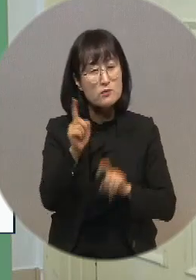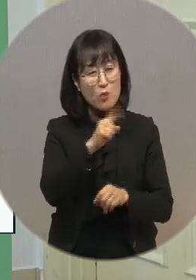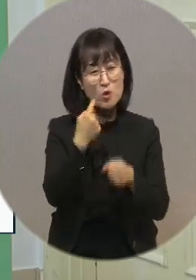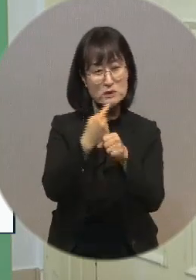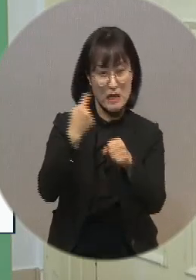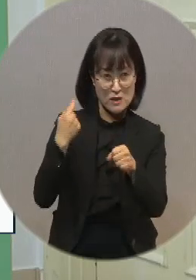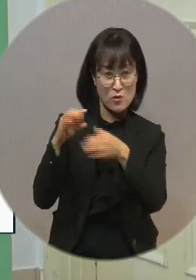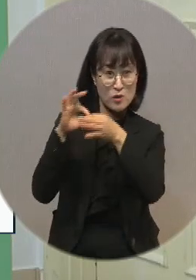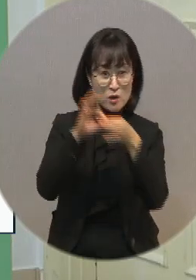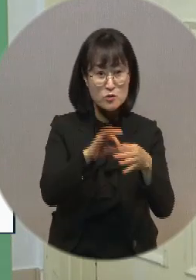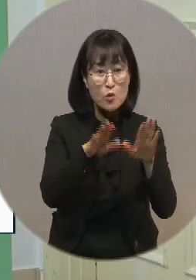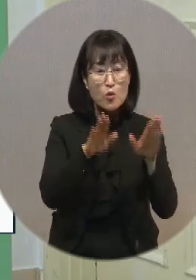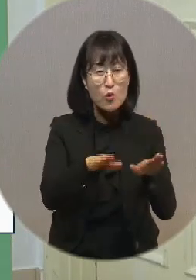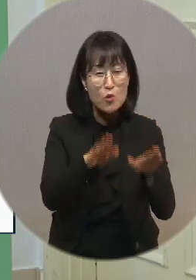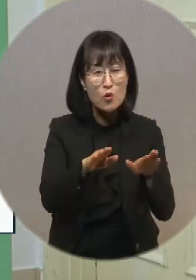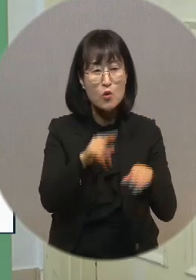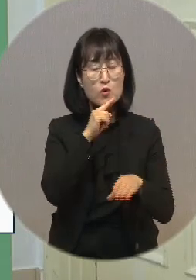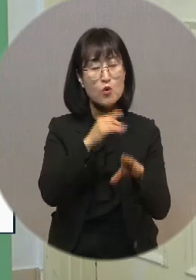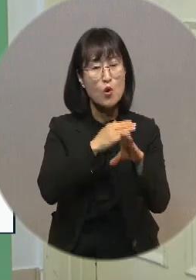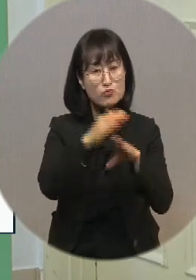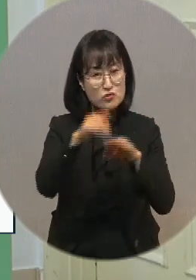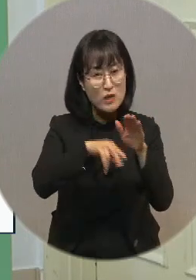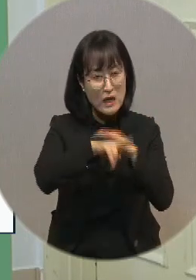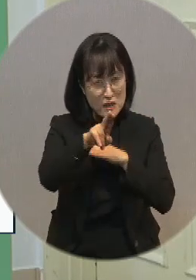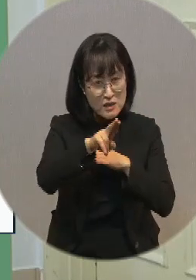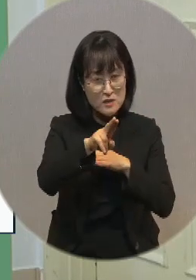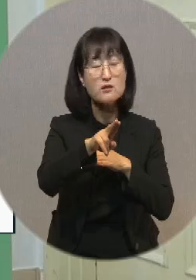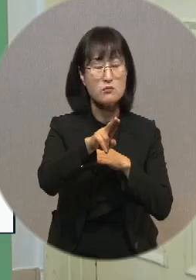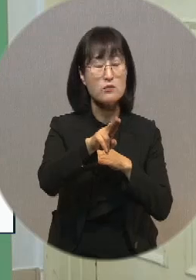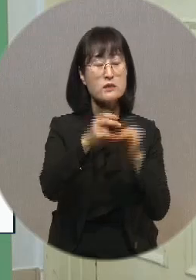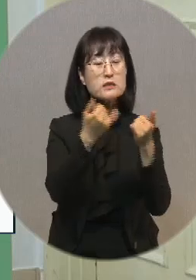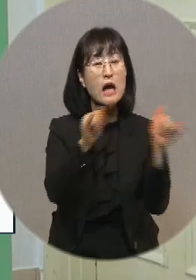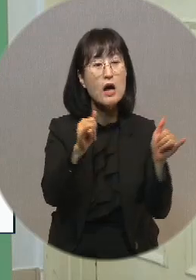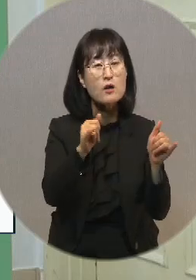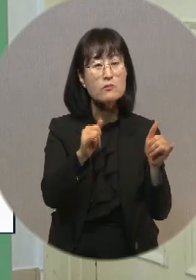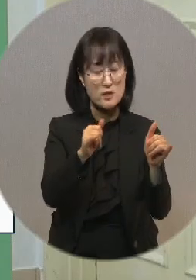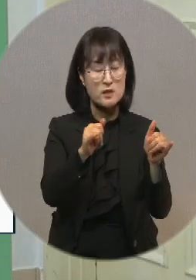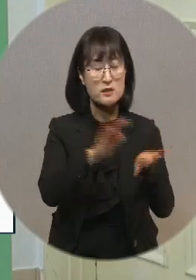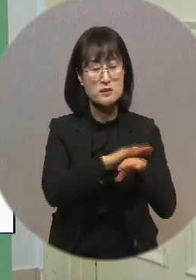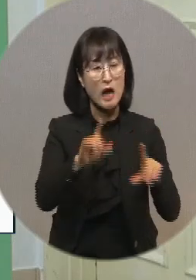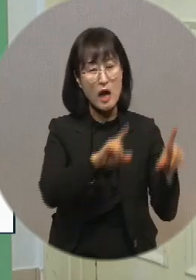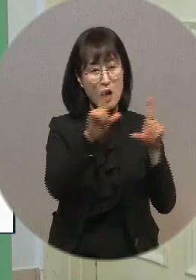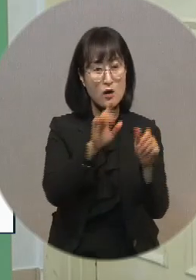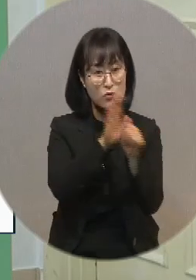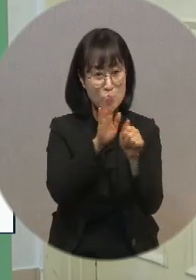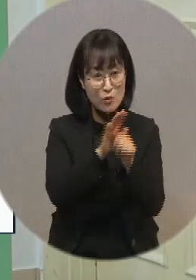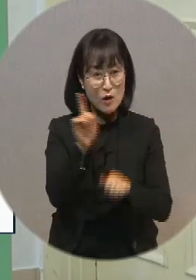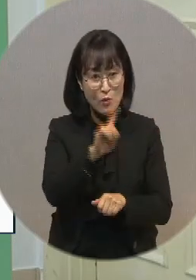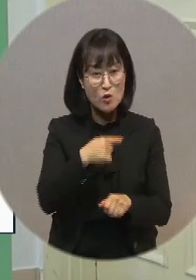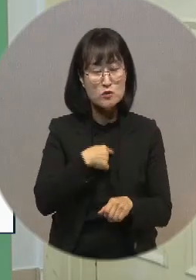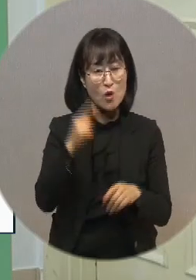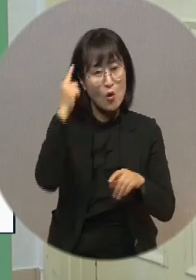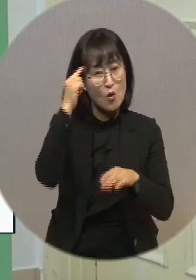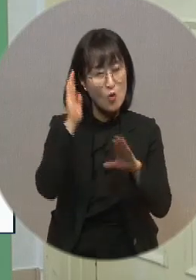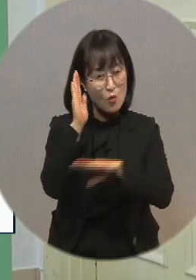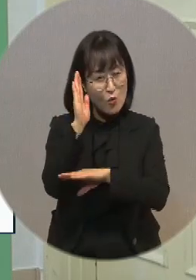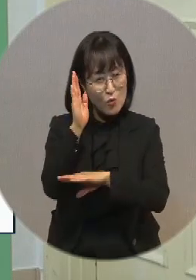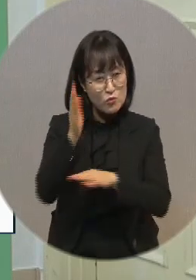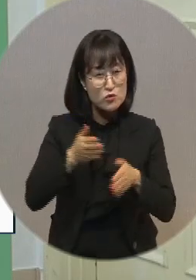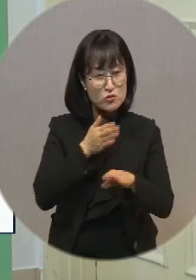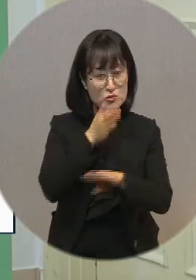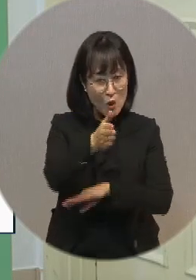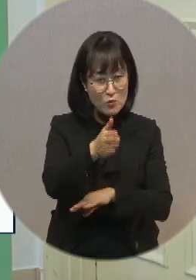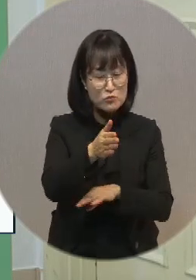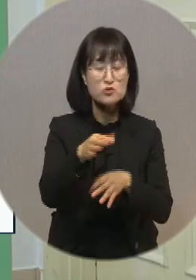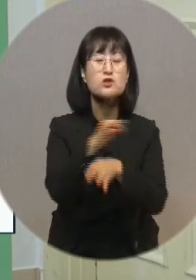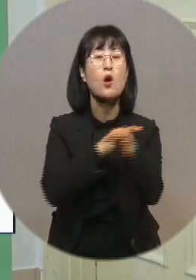이어서 올해도 북한 이탈 주민에 대해서 어떻게 하면 더 정착 지원이 효율적으로 이루어질 수 있을지, 또 제가 전공이 경제학이다 보니까 경제적인 부분에